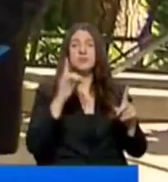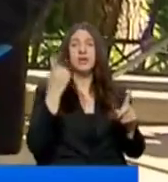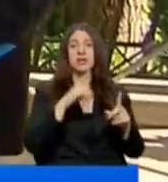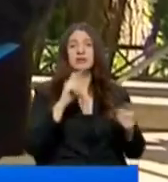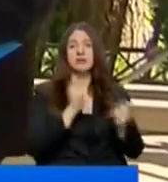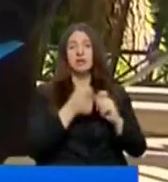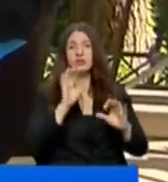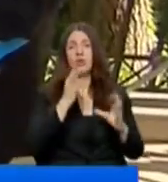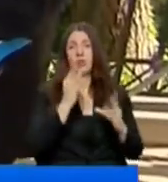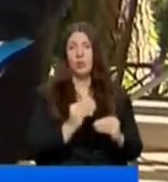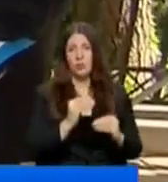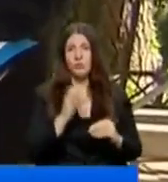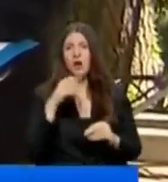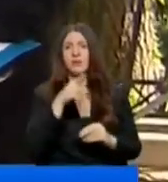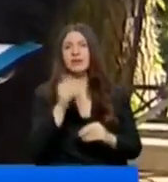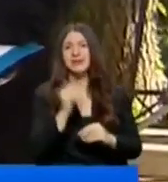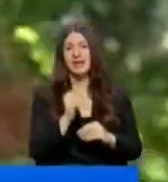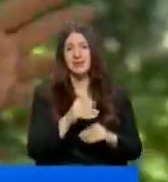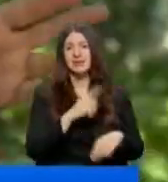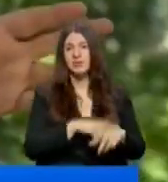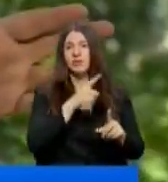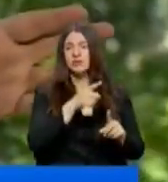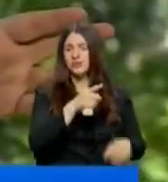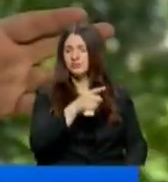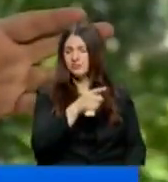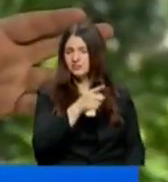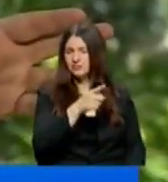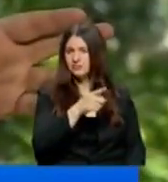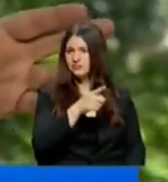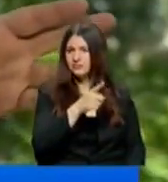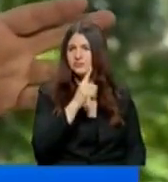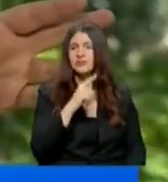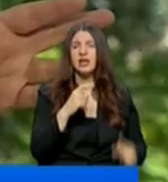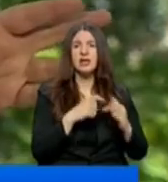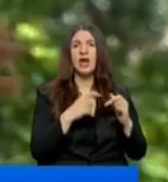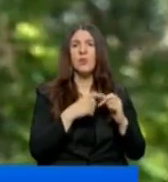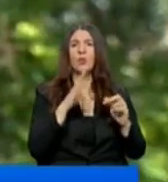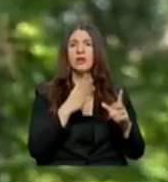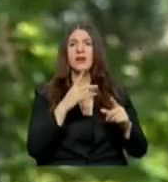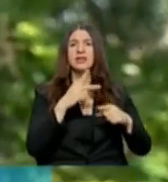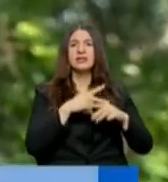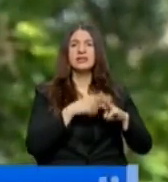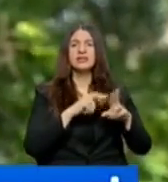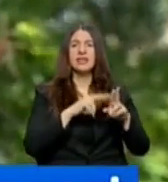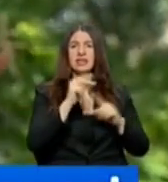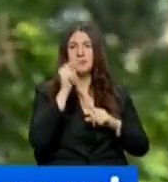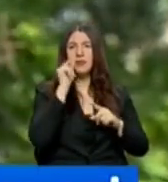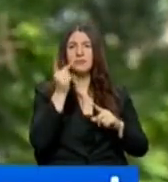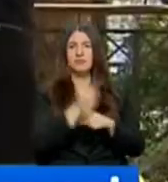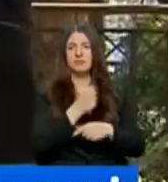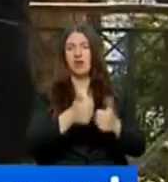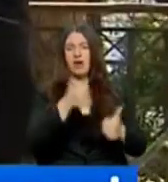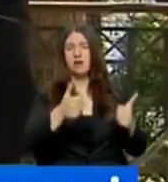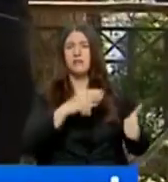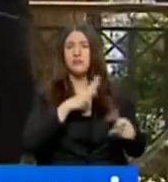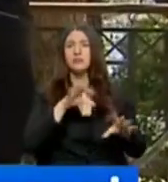iktidar değiştiği zaman şöyle oluyor. Bu AK Parti geldiği zaman da o zaman işte rahmetli oldu galiba. Zeki Ergezen falan böyle bakanları vardı.